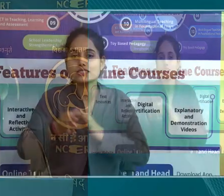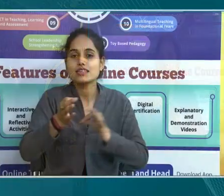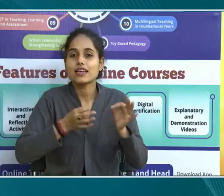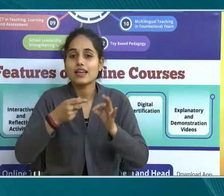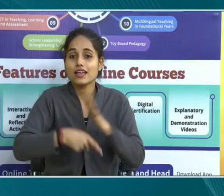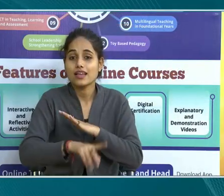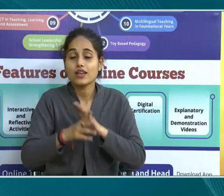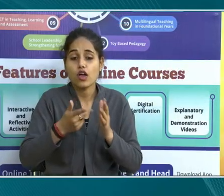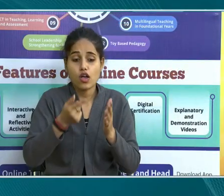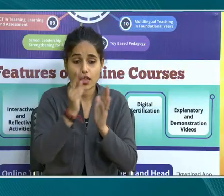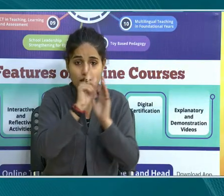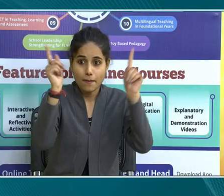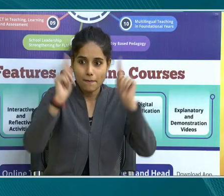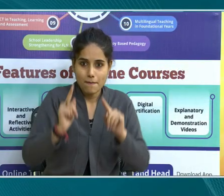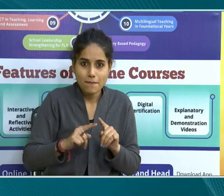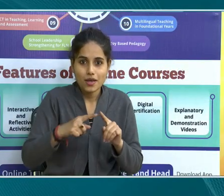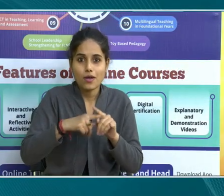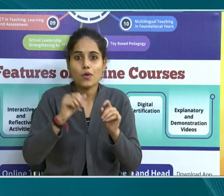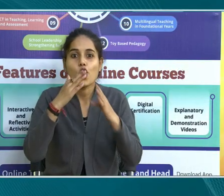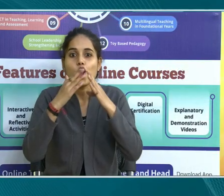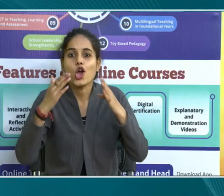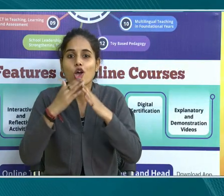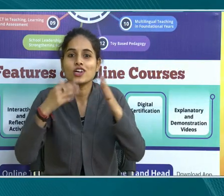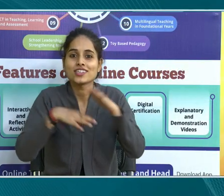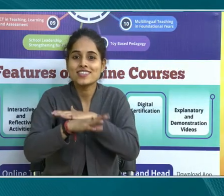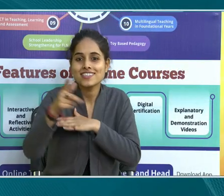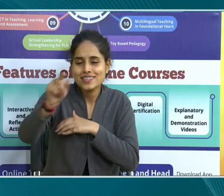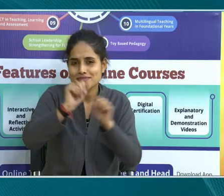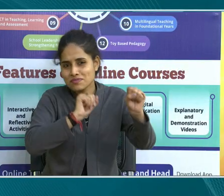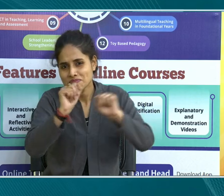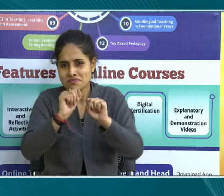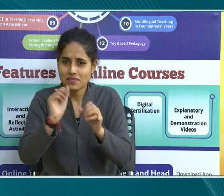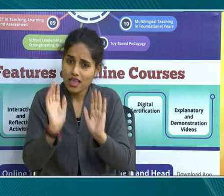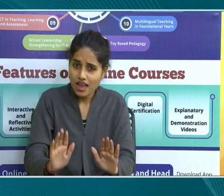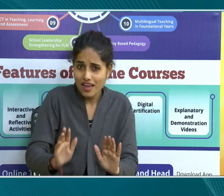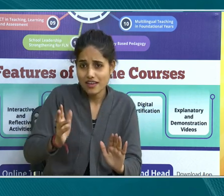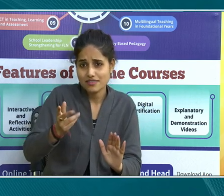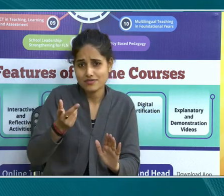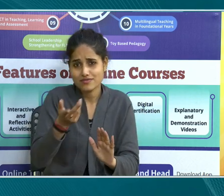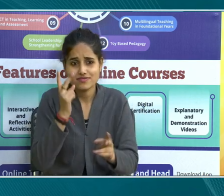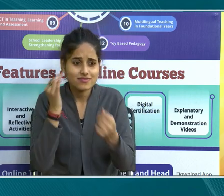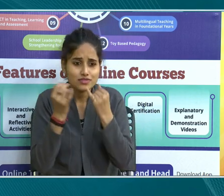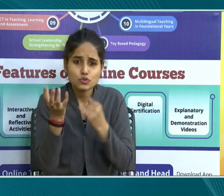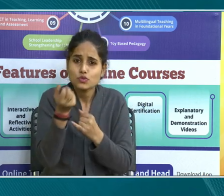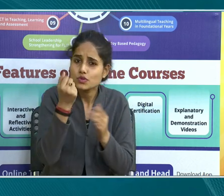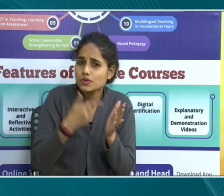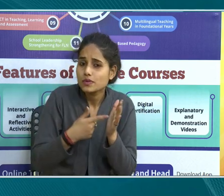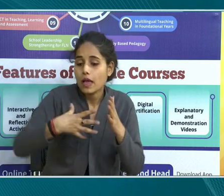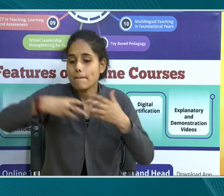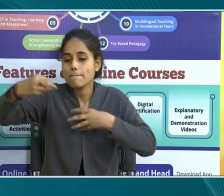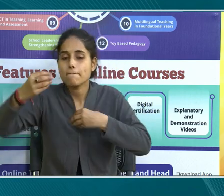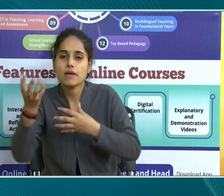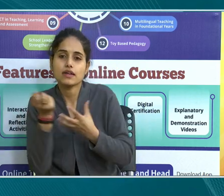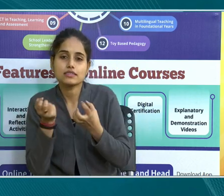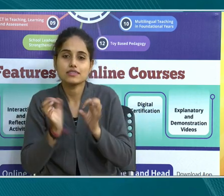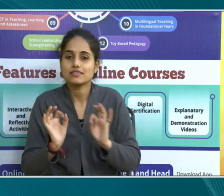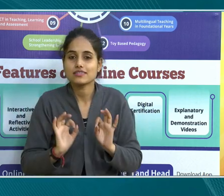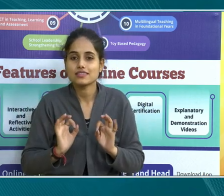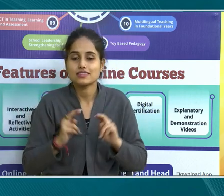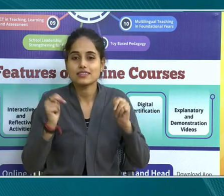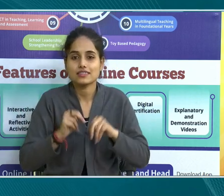मैपस बनाए और घर का सामान ताकि किसी को कुछ एड़ खरीदना ना पड़े मितवय इता का भी यहां पर परिचे दिया आपने उसके लिए बहुत बहुत आपर शुक्रिया बहुत आपर